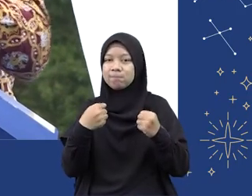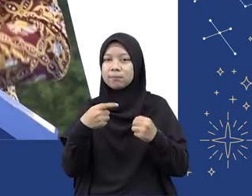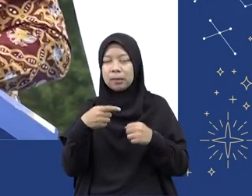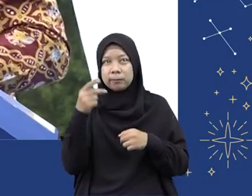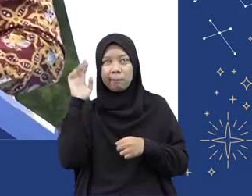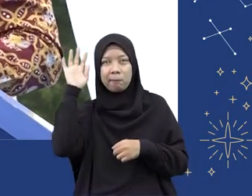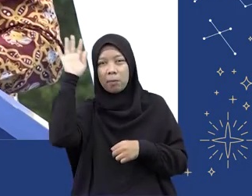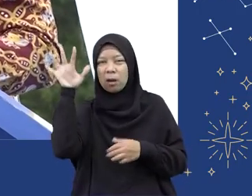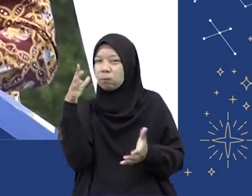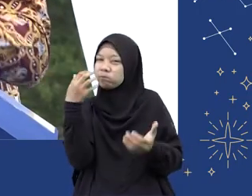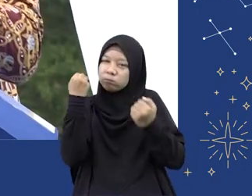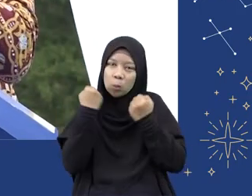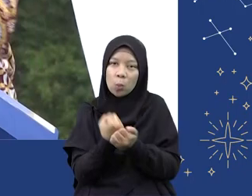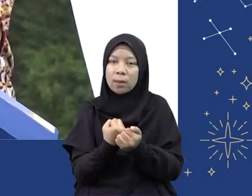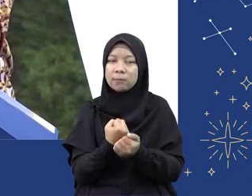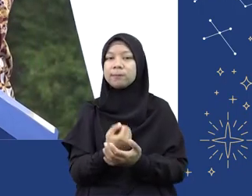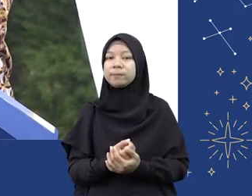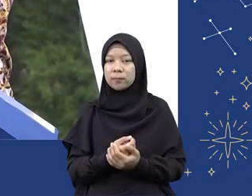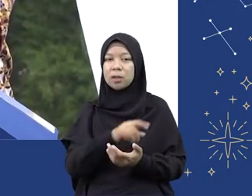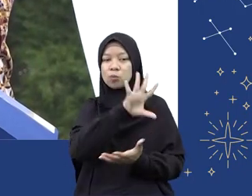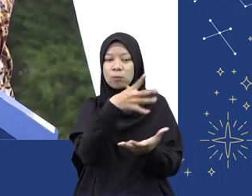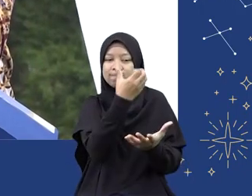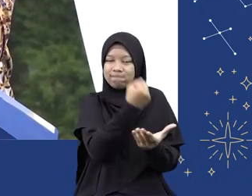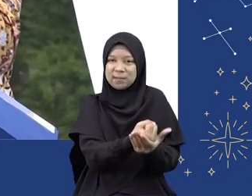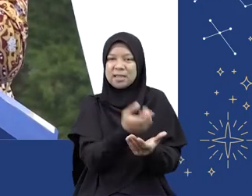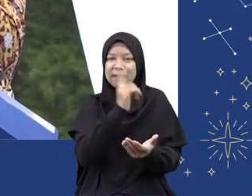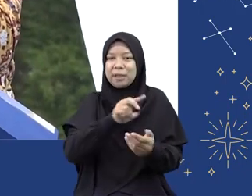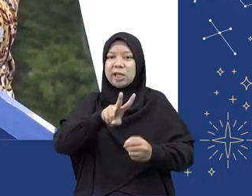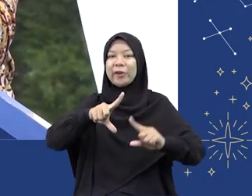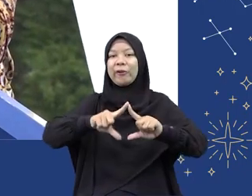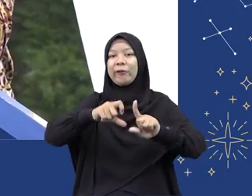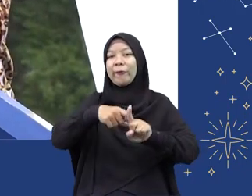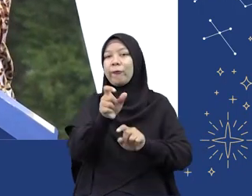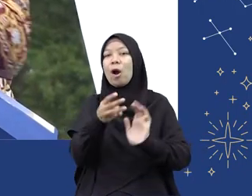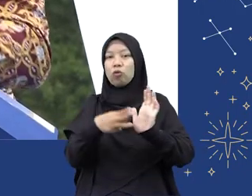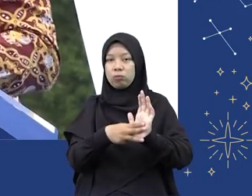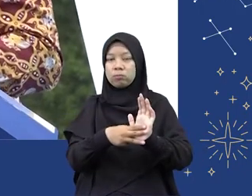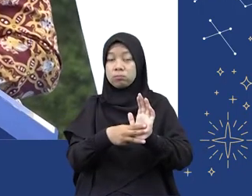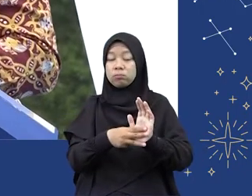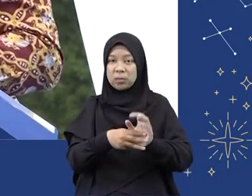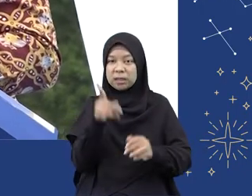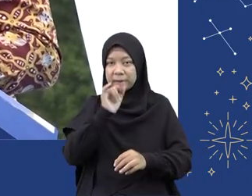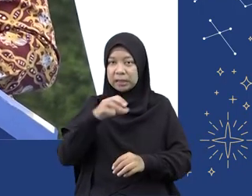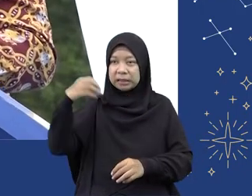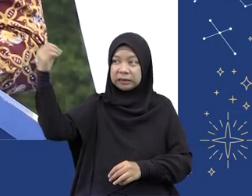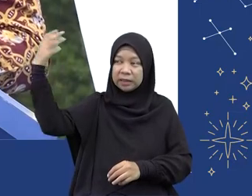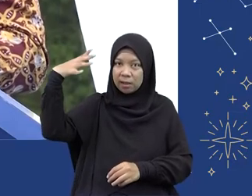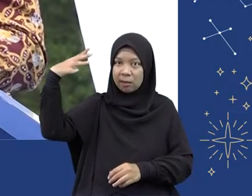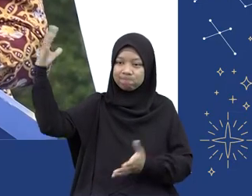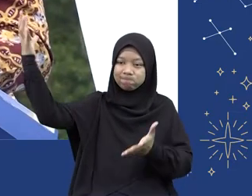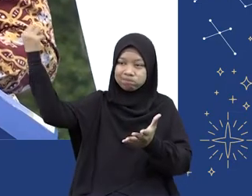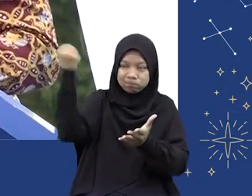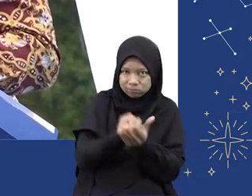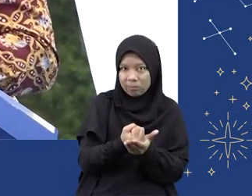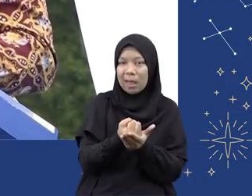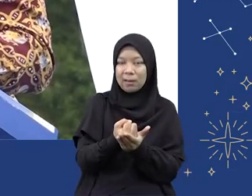bisa bayangkan Ya semua tersedot kayak vacuum cleaner kira-kira begitu ya sampai cahaya pun katanya tidak bisa